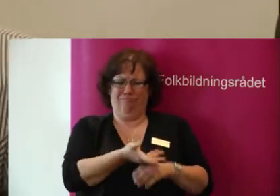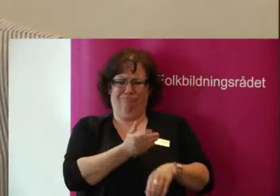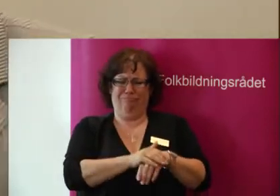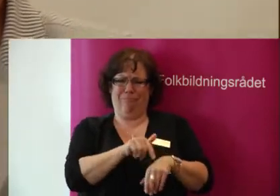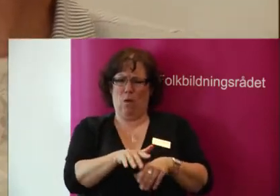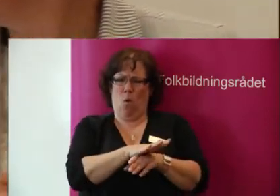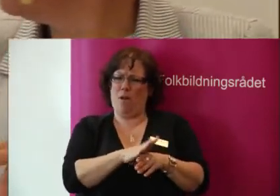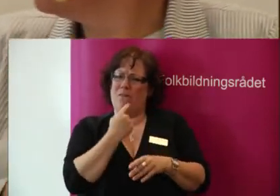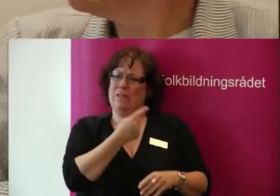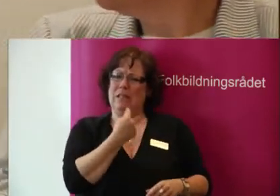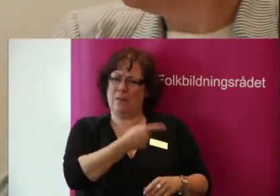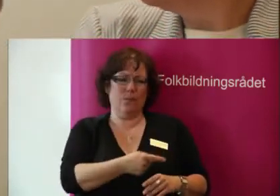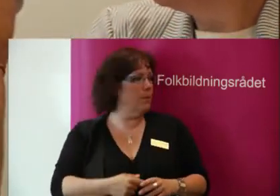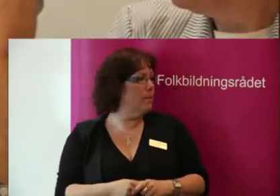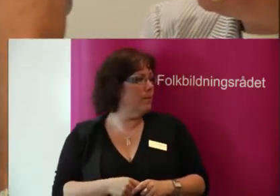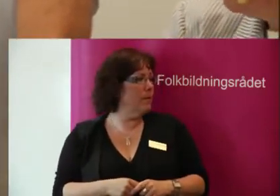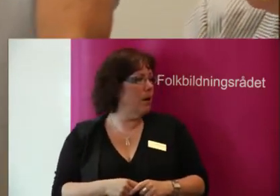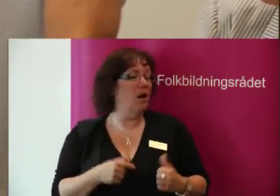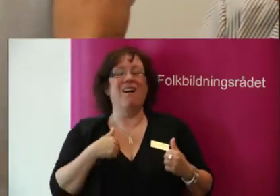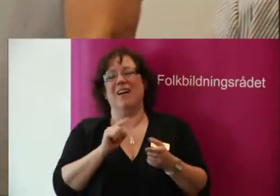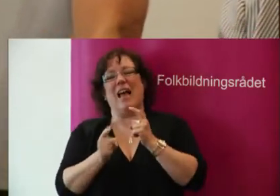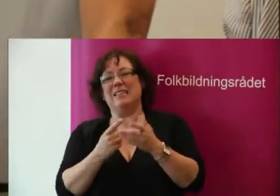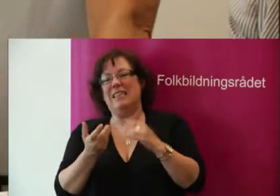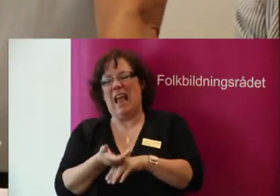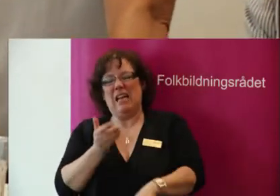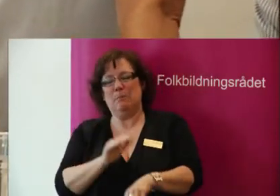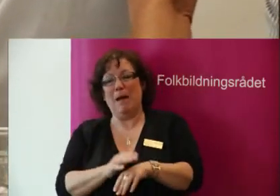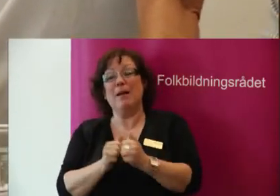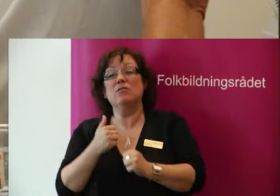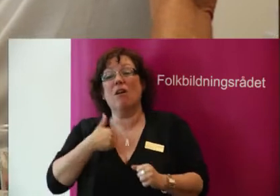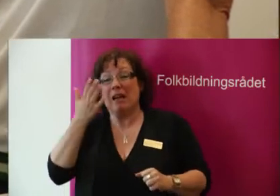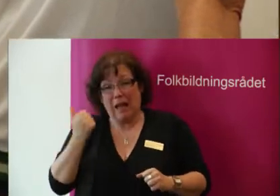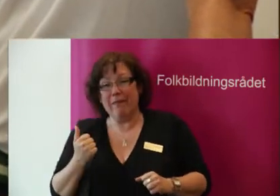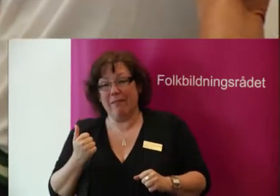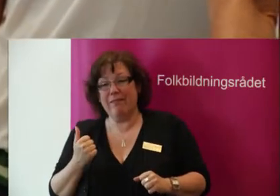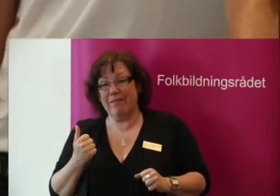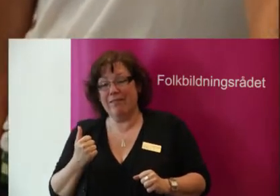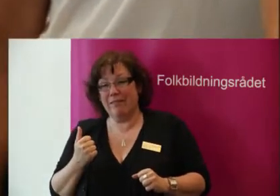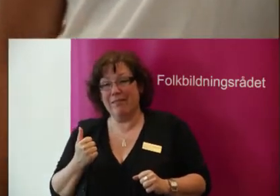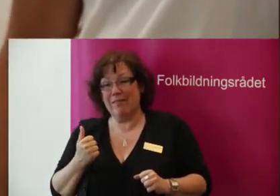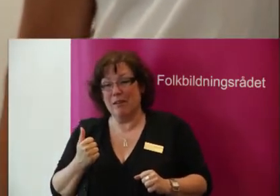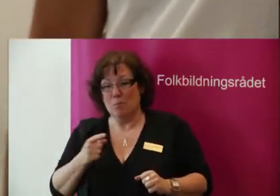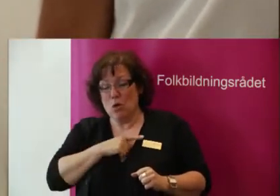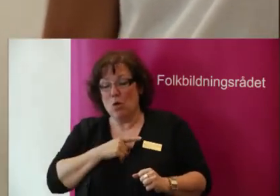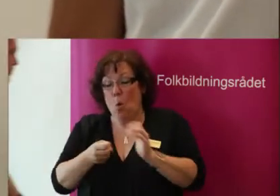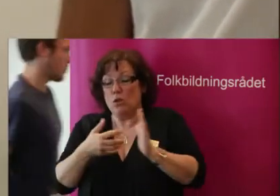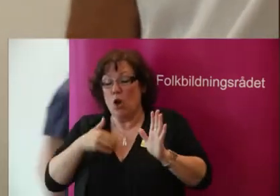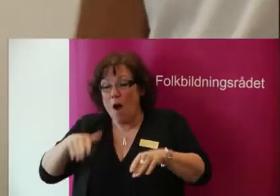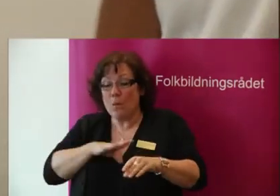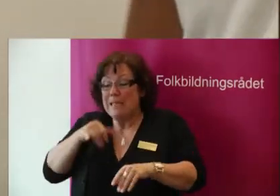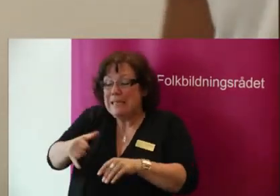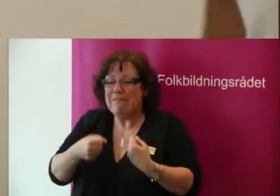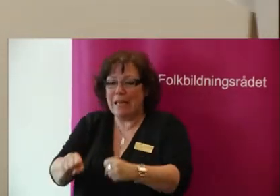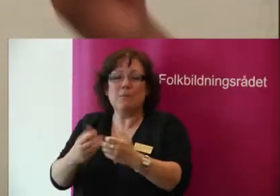området? Kanske inte, men jag kan ju en del om det i alla fall, eftersom jag har stått då i verksamheten i ganska många år. Det